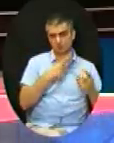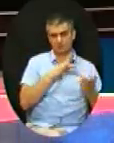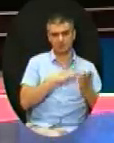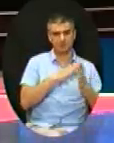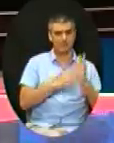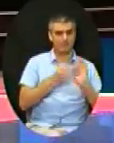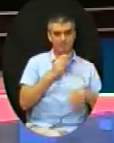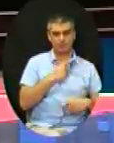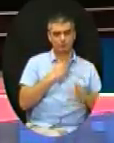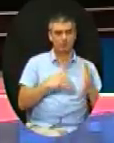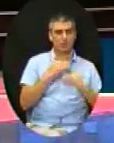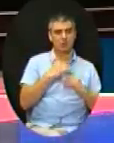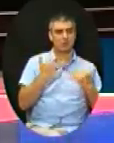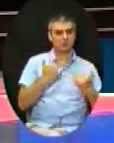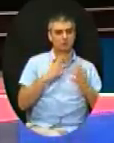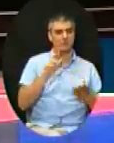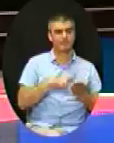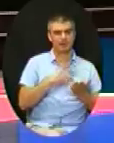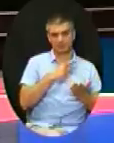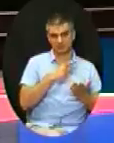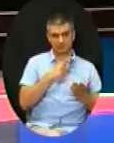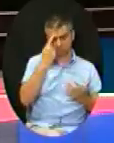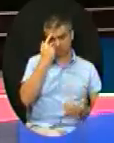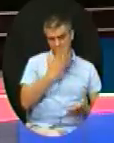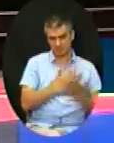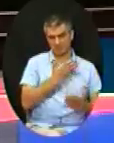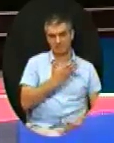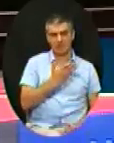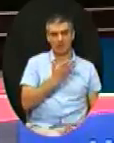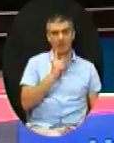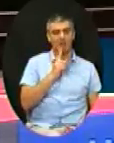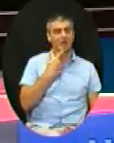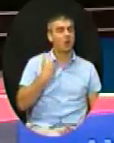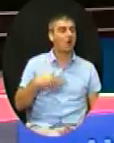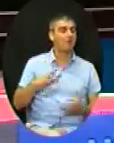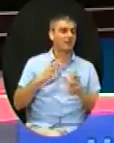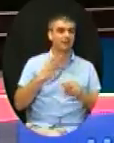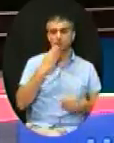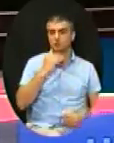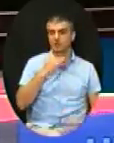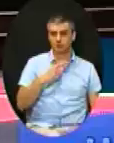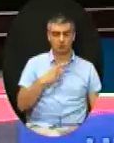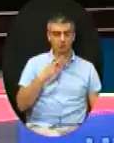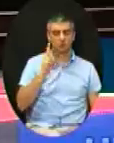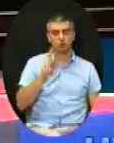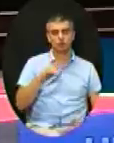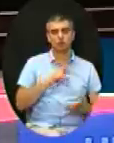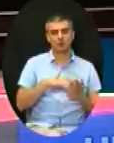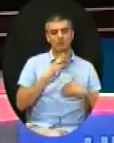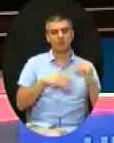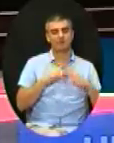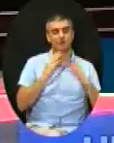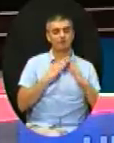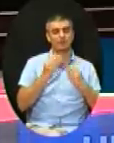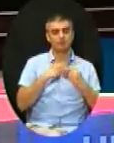בבית המשפט העליון כרגע בבגץ, בטח יודעים את זה פה, אבל ברוב הכפרים ביהודה ושומרון יש מקום לבנות בתים